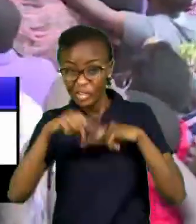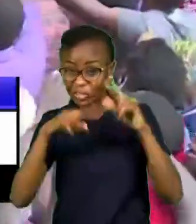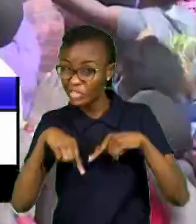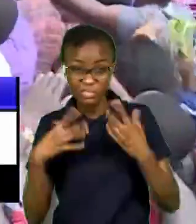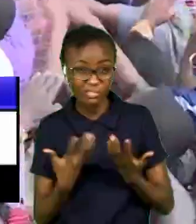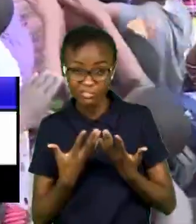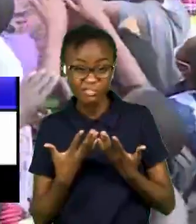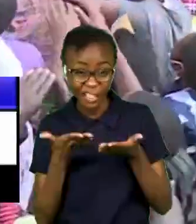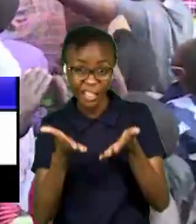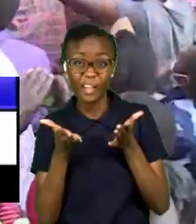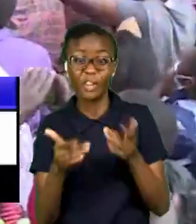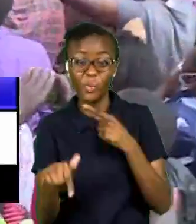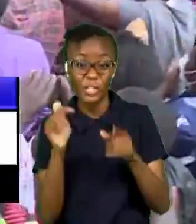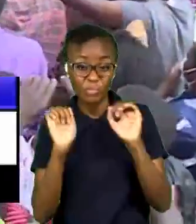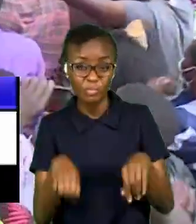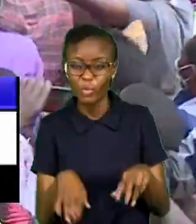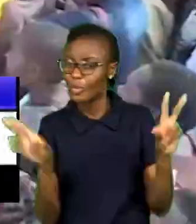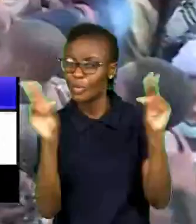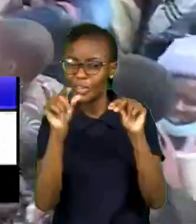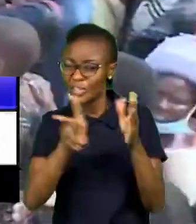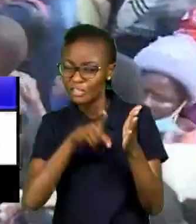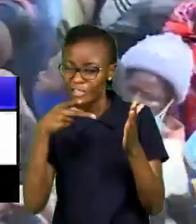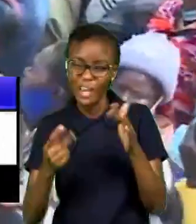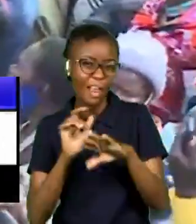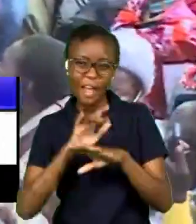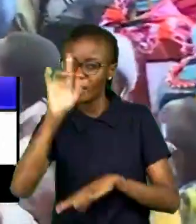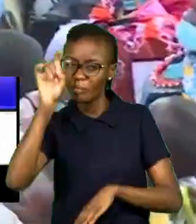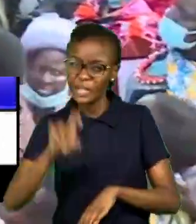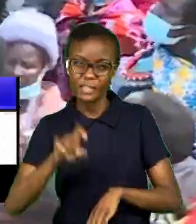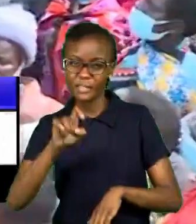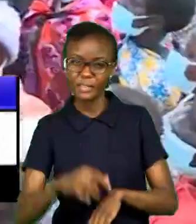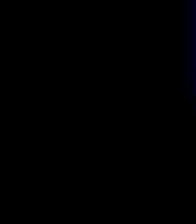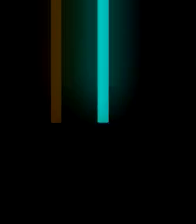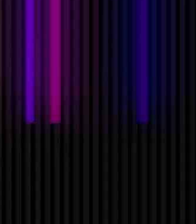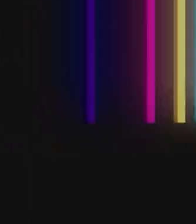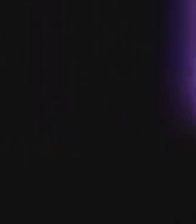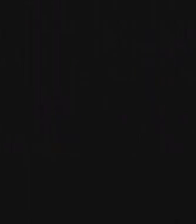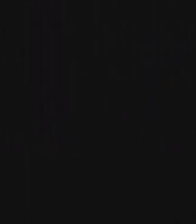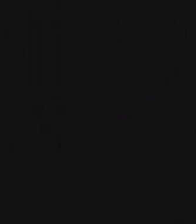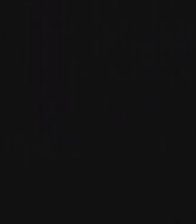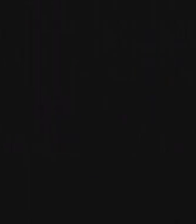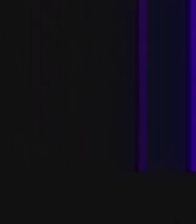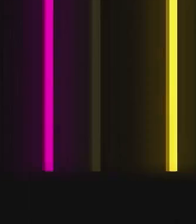kweli? Si hawa watu watazama mapema. Robert Thomas, Switch TV News.